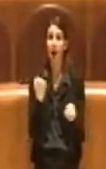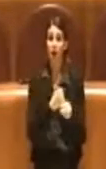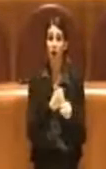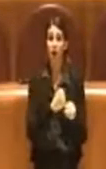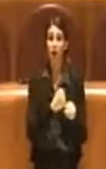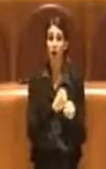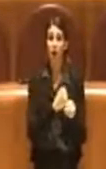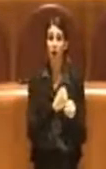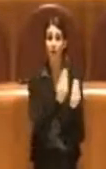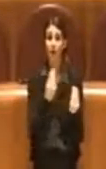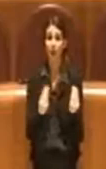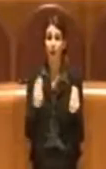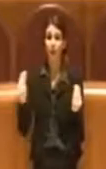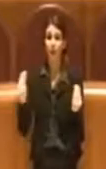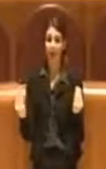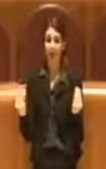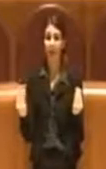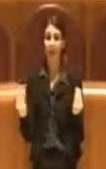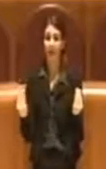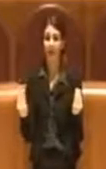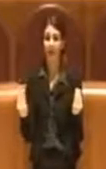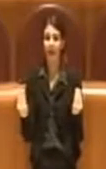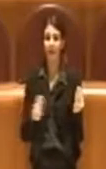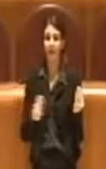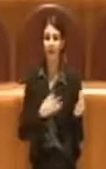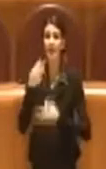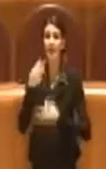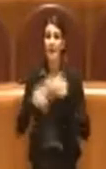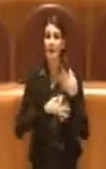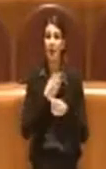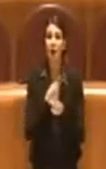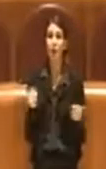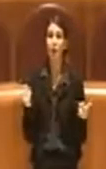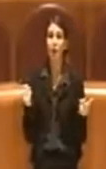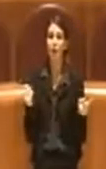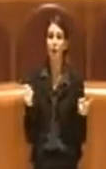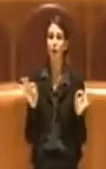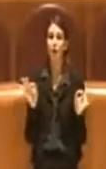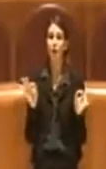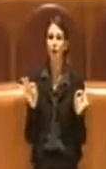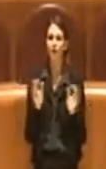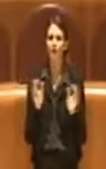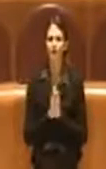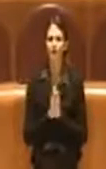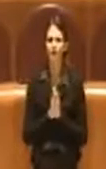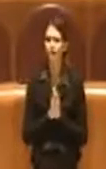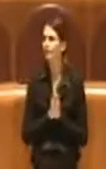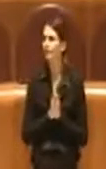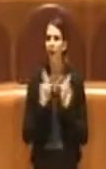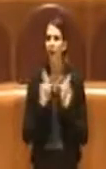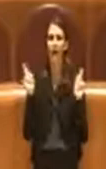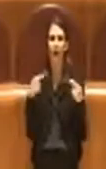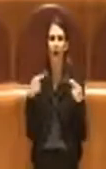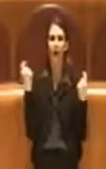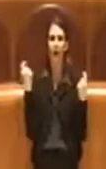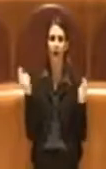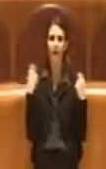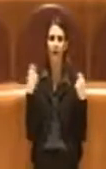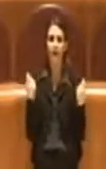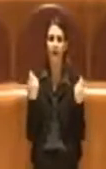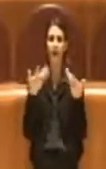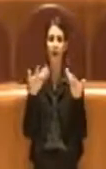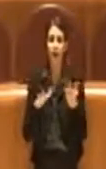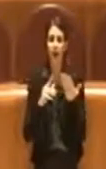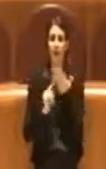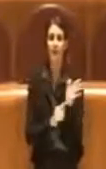determinate soggetti. Per cui è stato manifestato il pubblico interesse, per eventi per cui è stato manifestato il pubblico interesse.